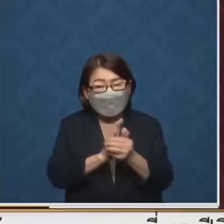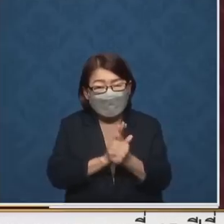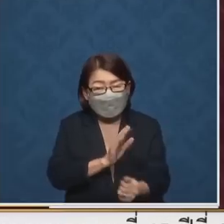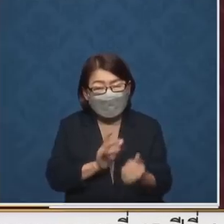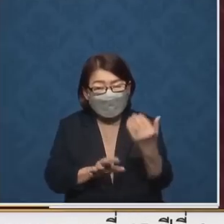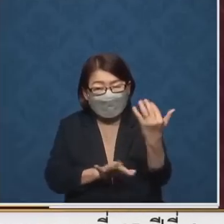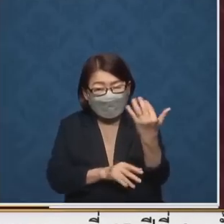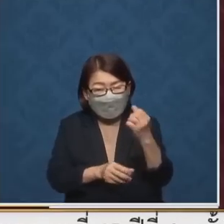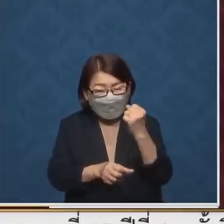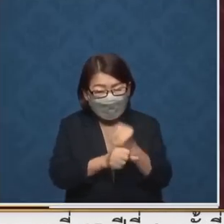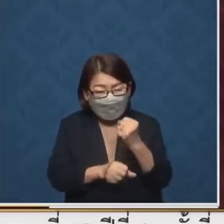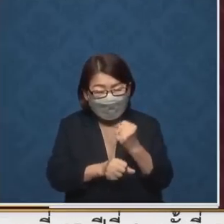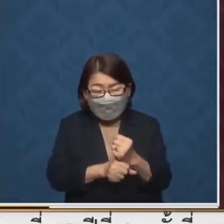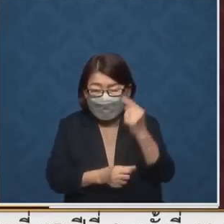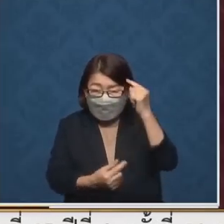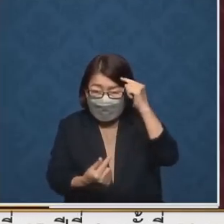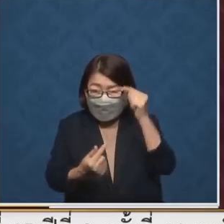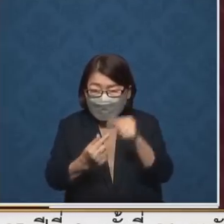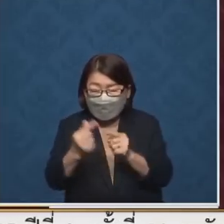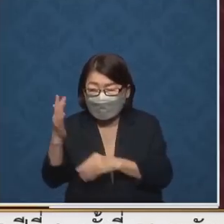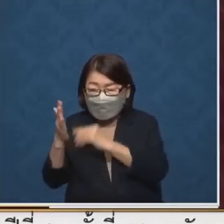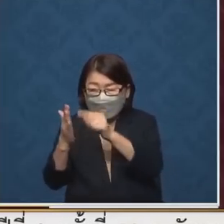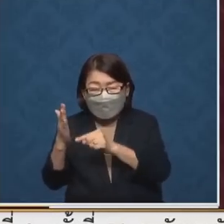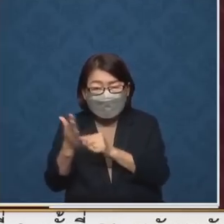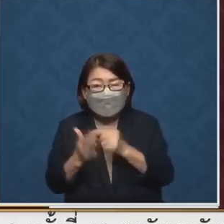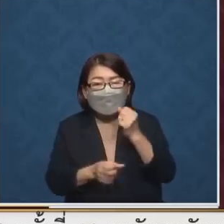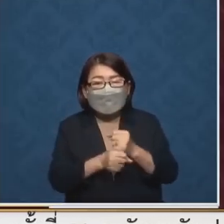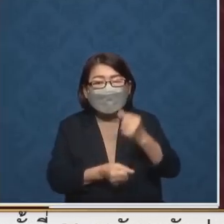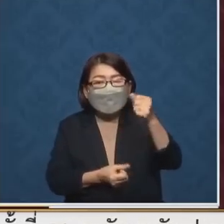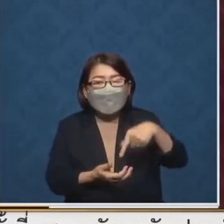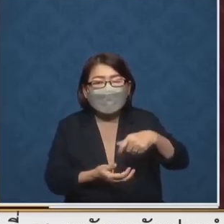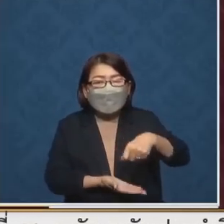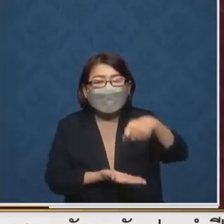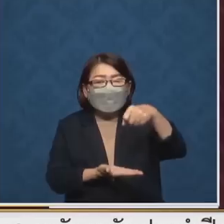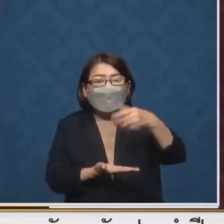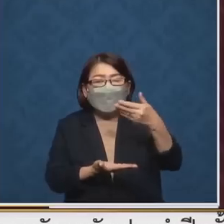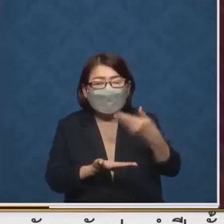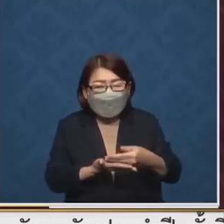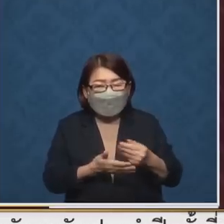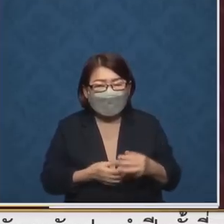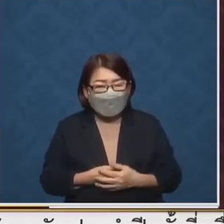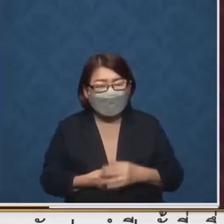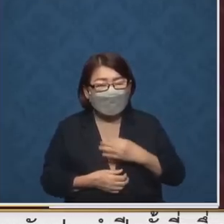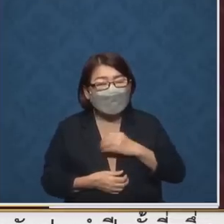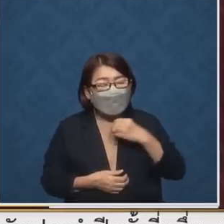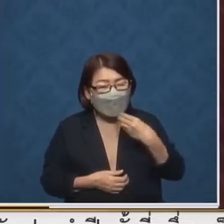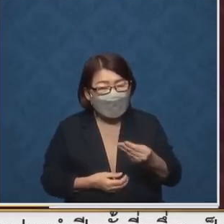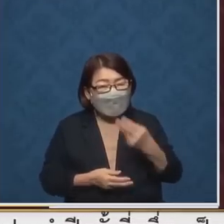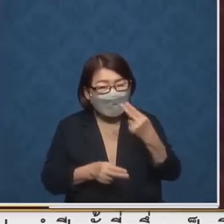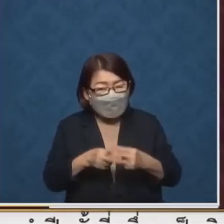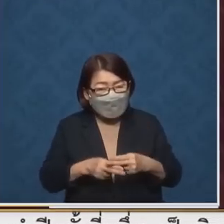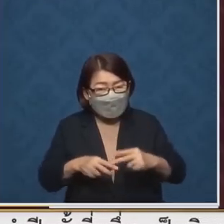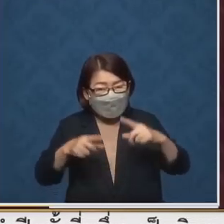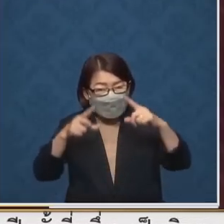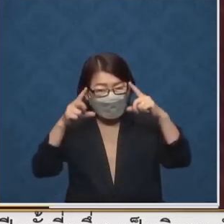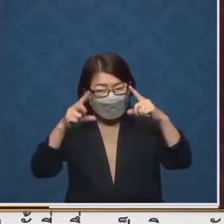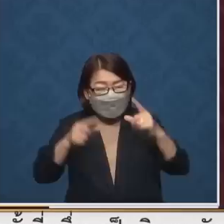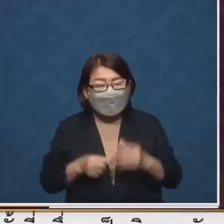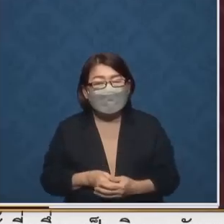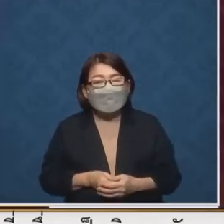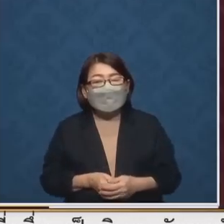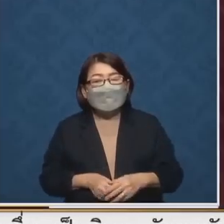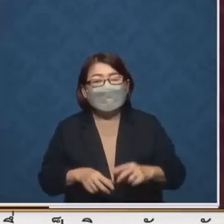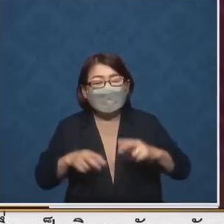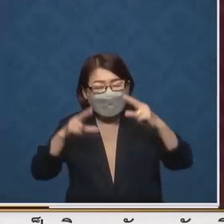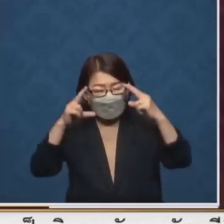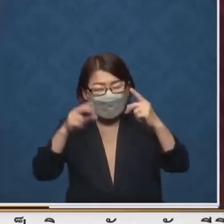นแ่ประเทศเลยออกมาทำแปเป้าตังผมขอตั้งชายอีกครั้งรัฐบาลนี้คอรัฐบาลแอปเป้า